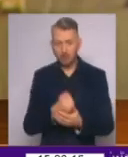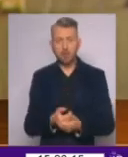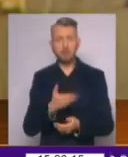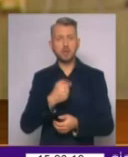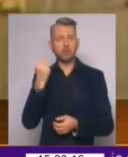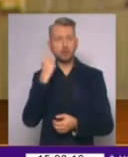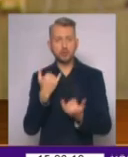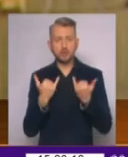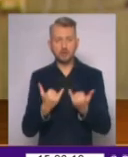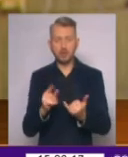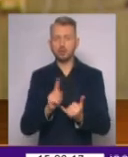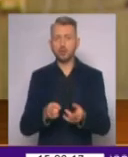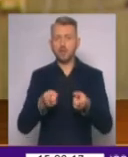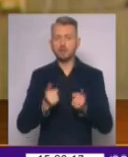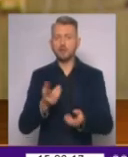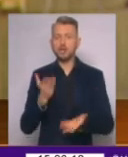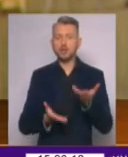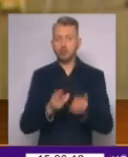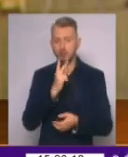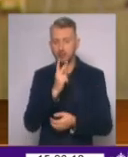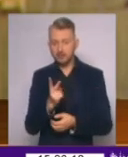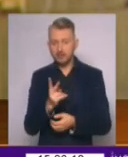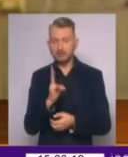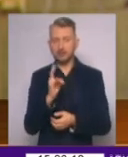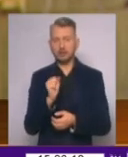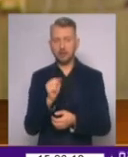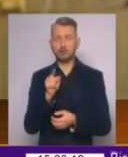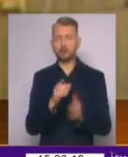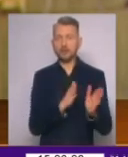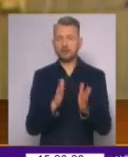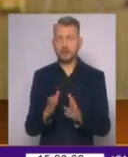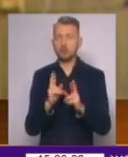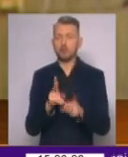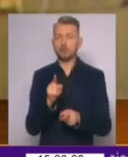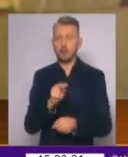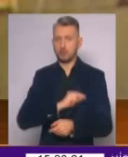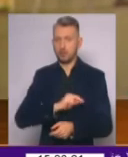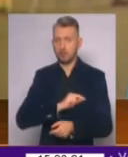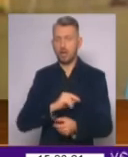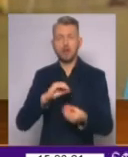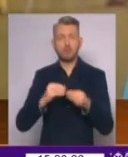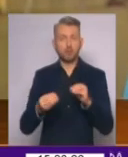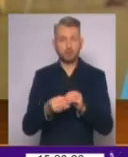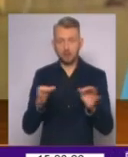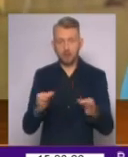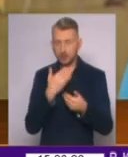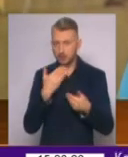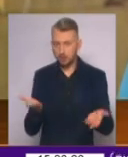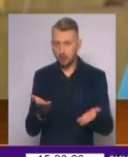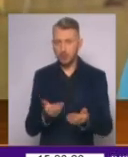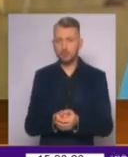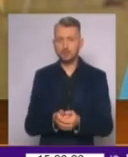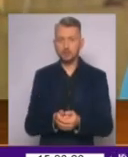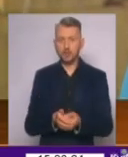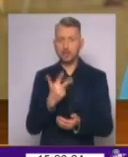почули зараз, що насправді, от якщо подивитися саме на цю систему, яким чином вона діє, проблем жодних немає. Три дійсно